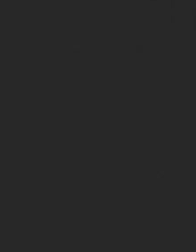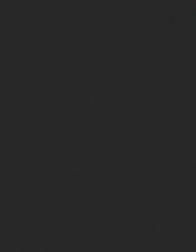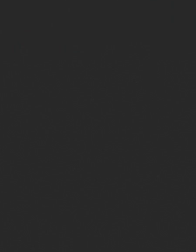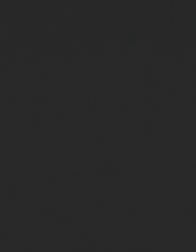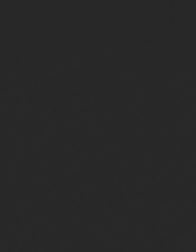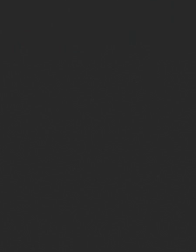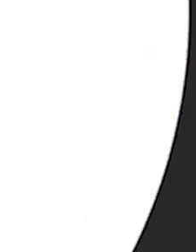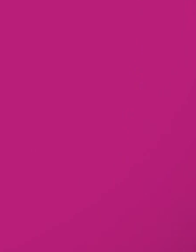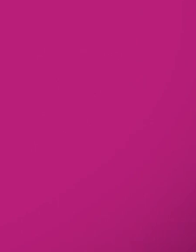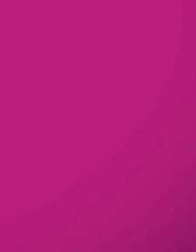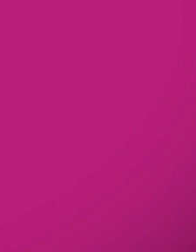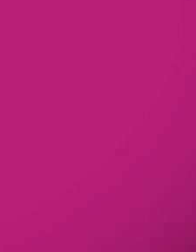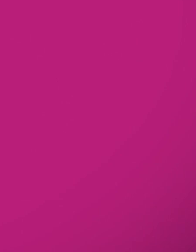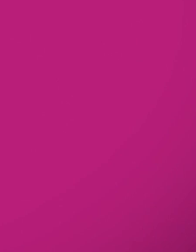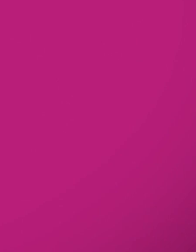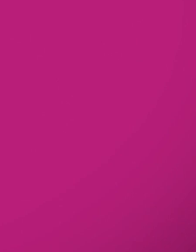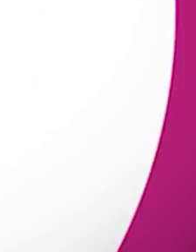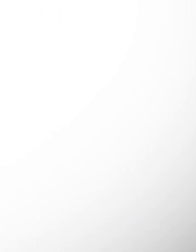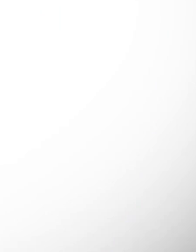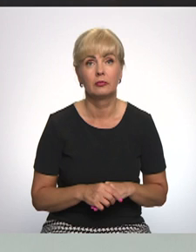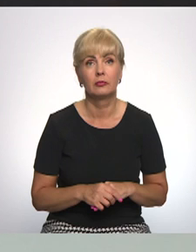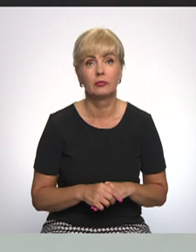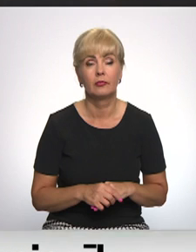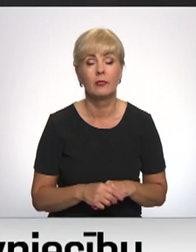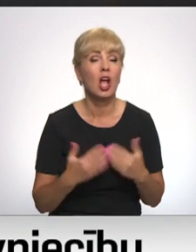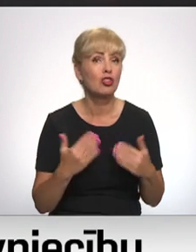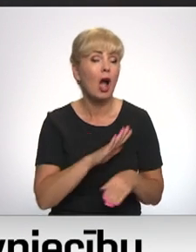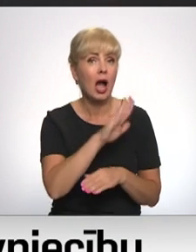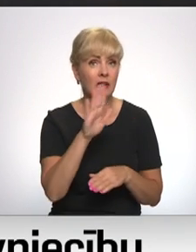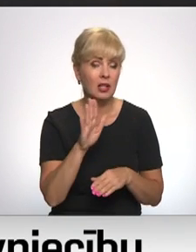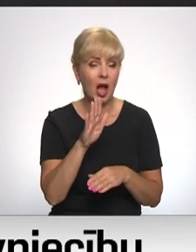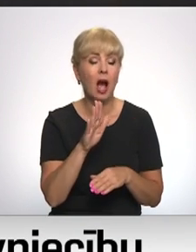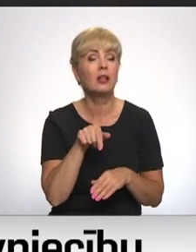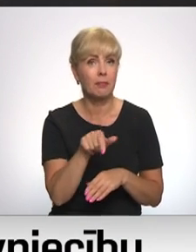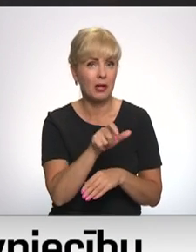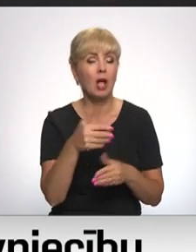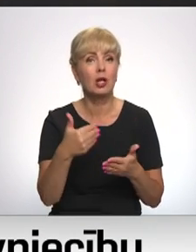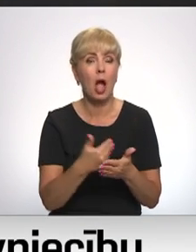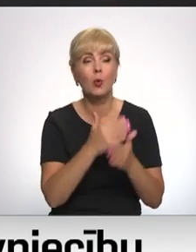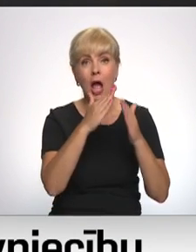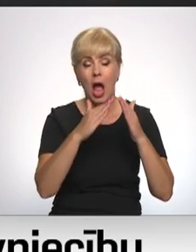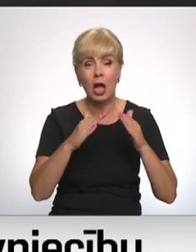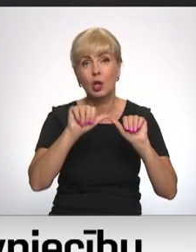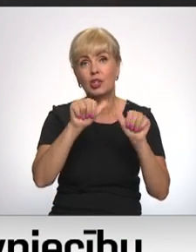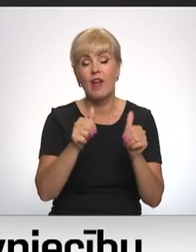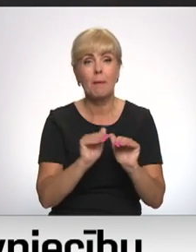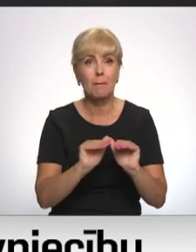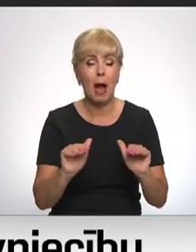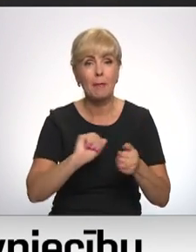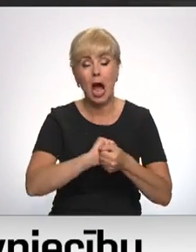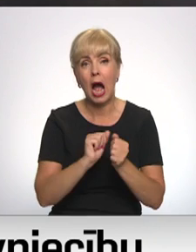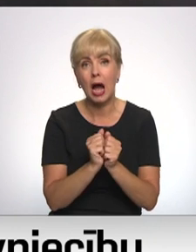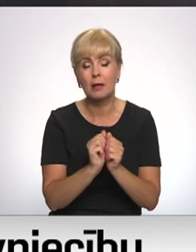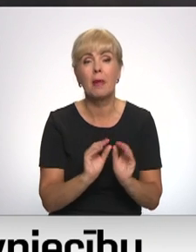Re, viss ēters ir te! Un šajā dienā ir arī brīdis jaunas ēkas tapšanai ar pamatakmens